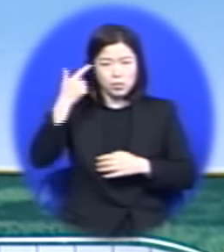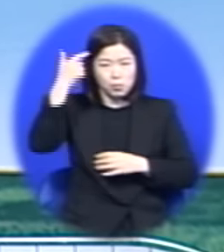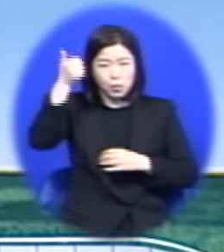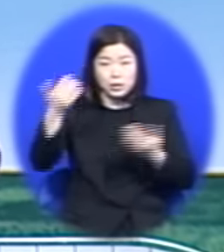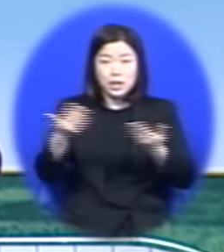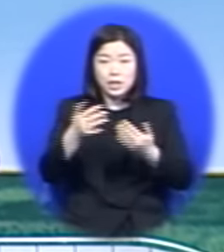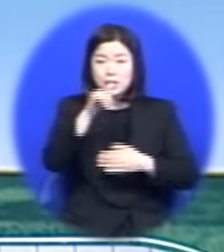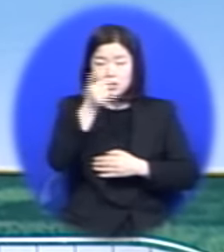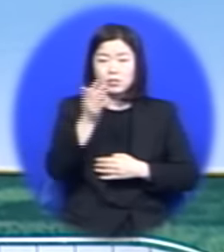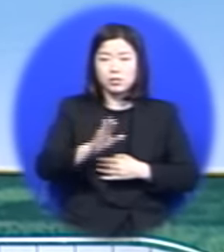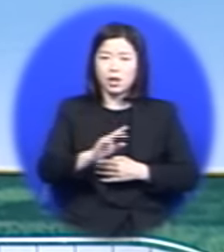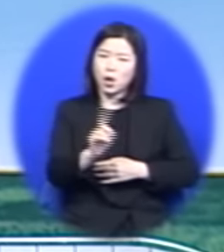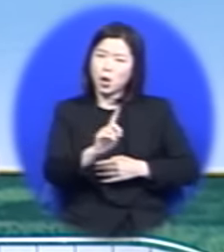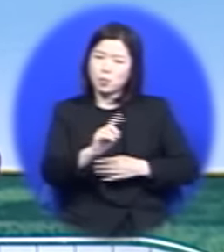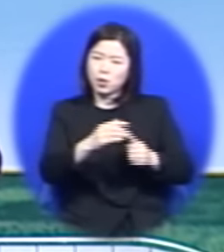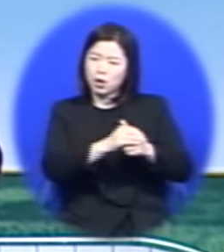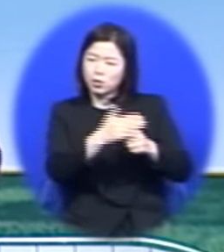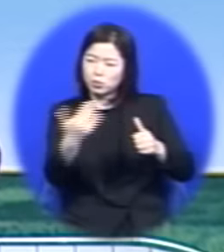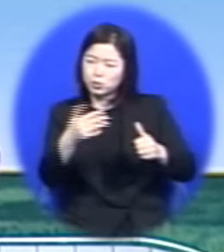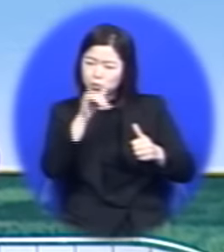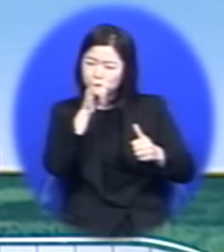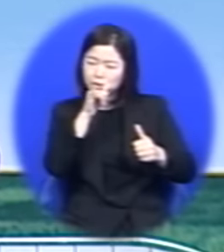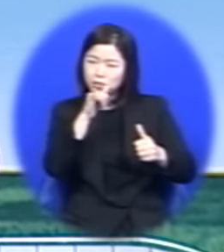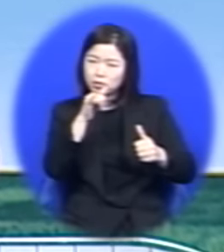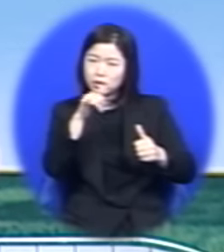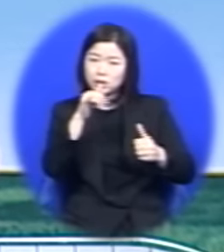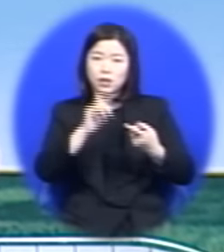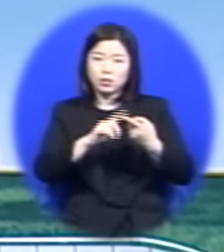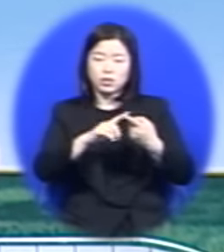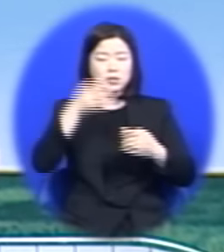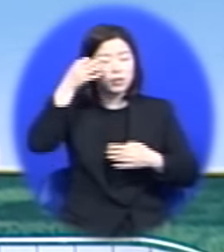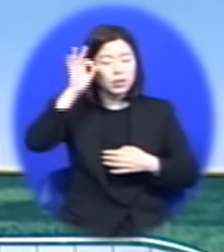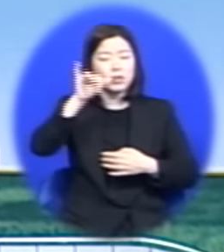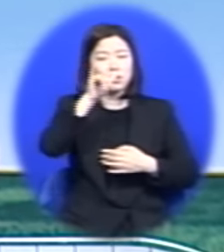아, 내가 무언가를 놓치고 있는 게 있구나 하는 걸 깨달았습니다.